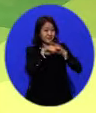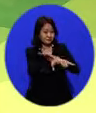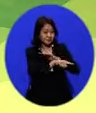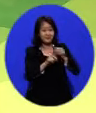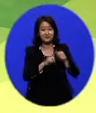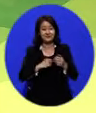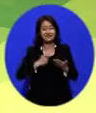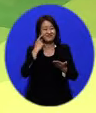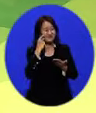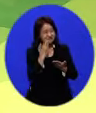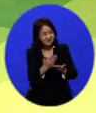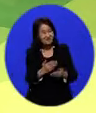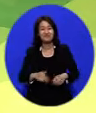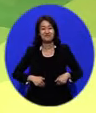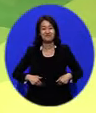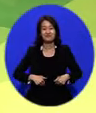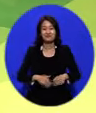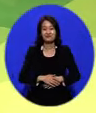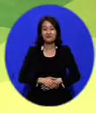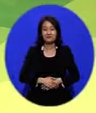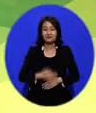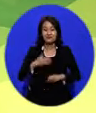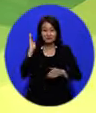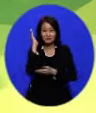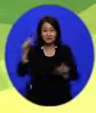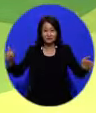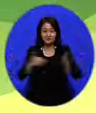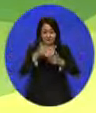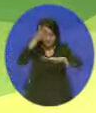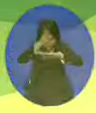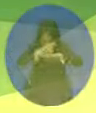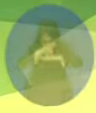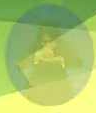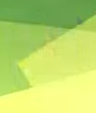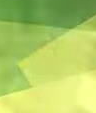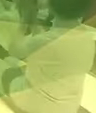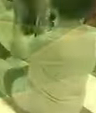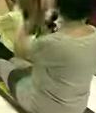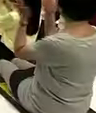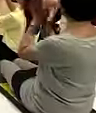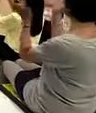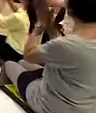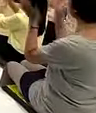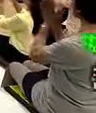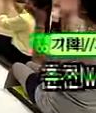질문을 해보시라. 자, 오늘 강의 여기서 마치겠습니다. 감사합니다.